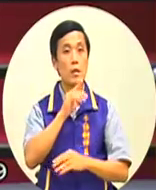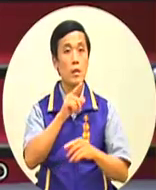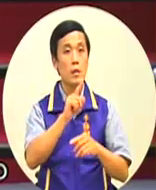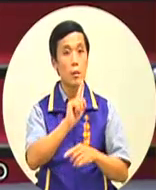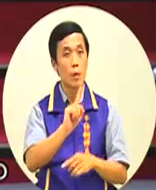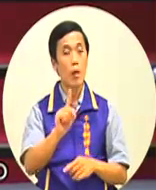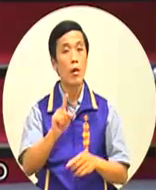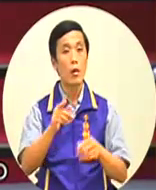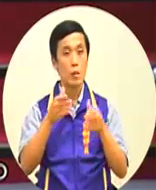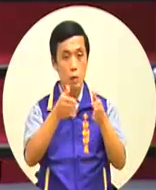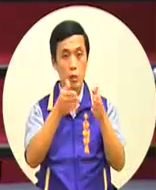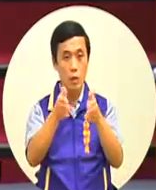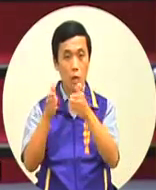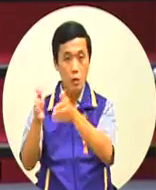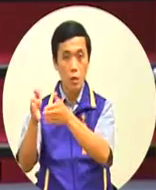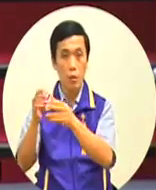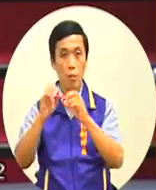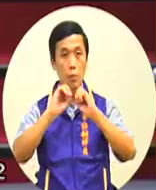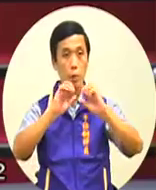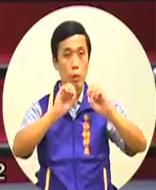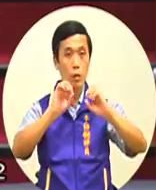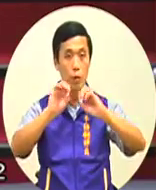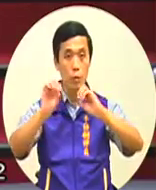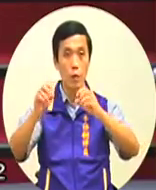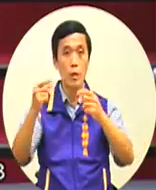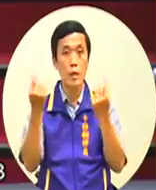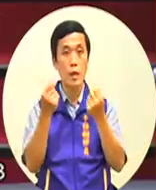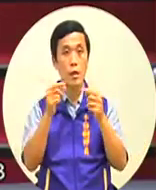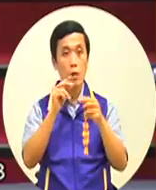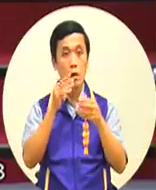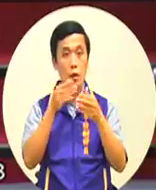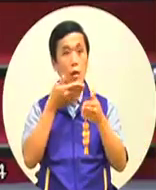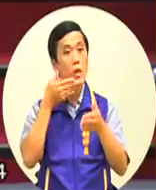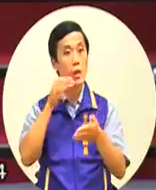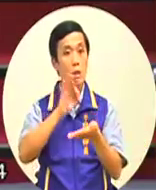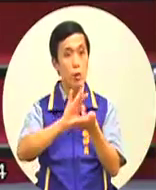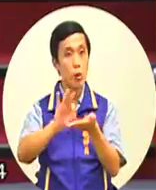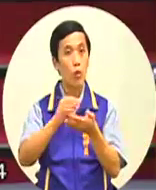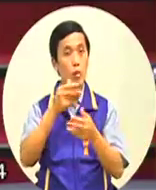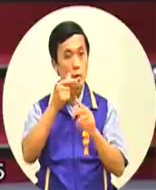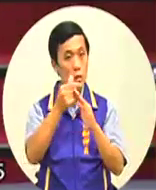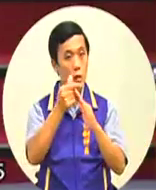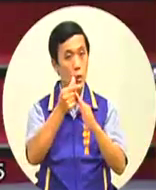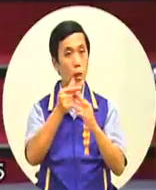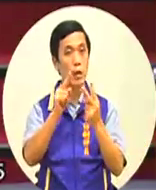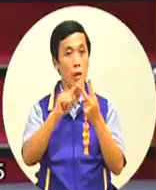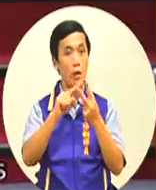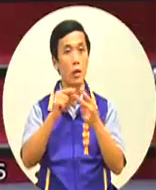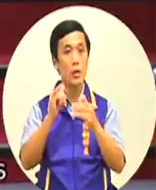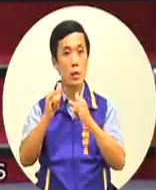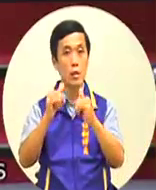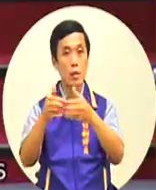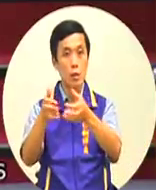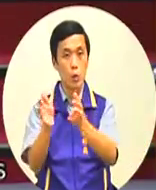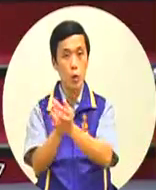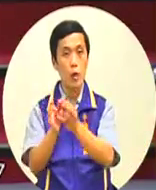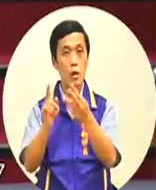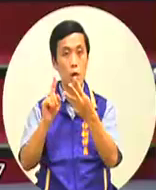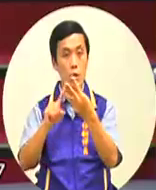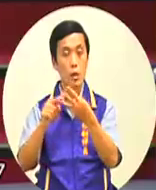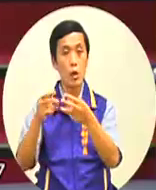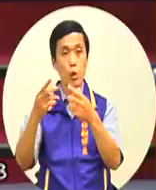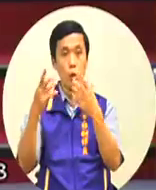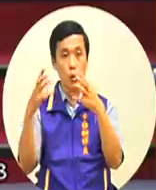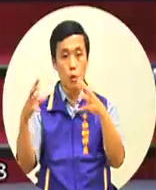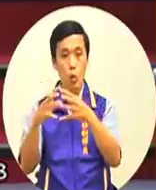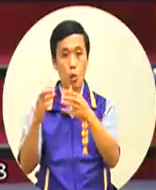零星的这个宣导，比方说利用我们的教会，利用我们的社团，利用我们的同乡会，在聚会的时候做